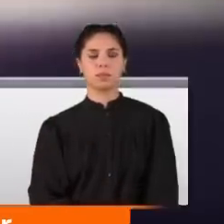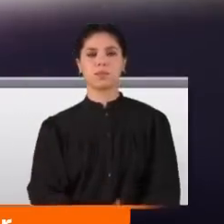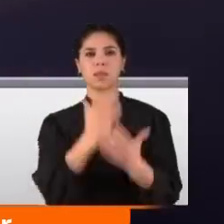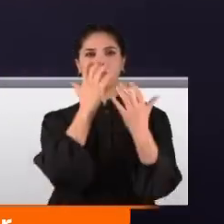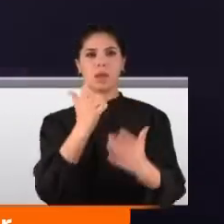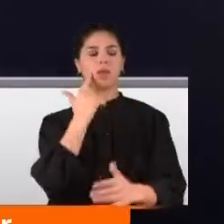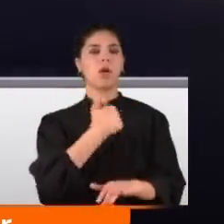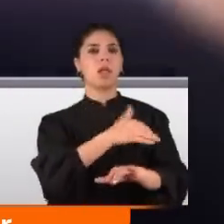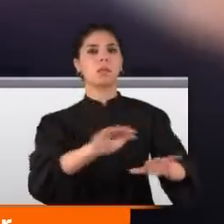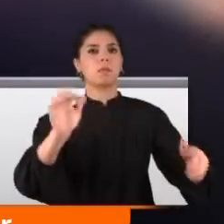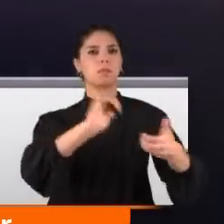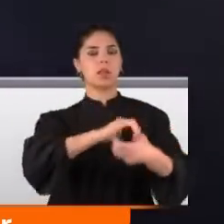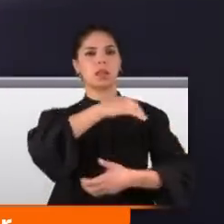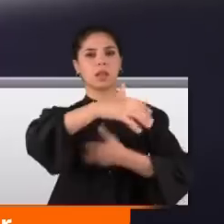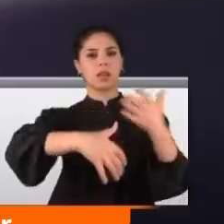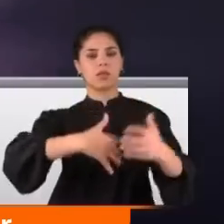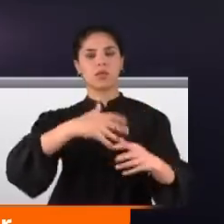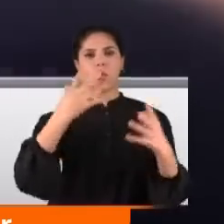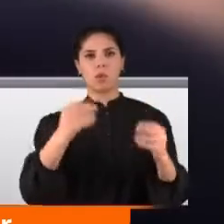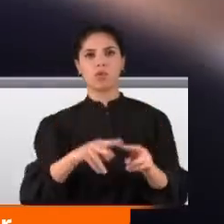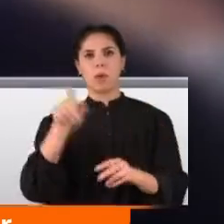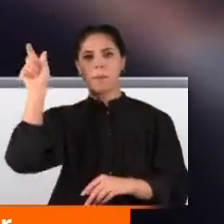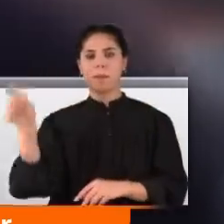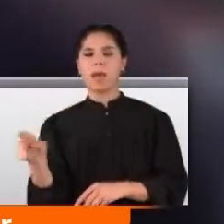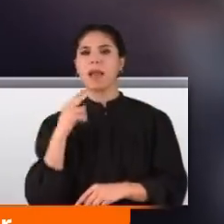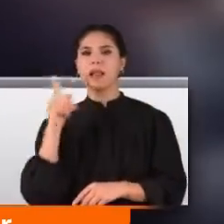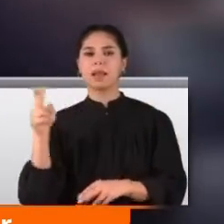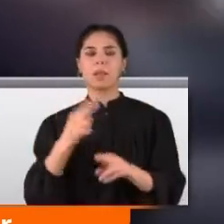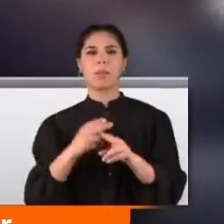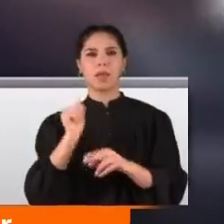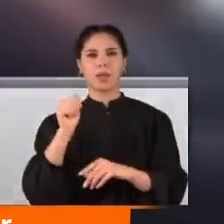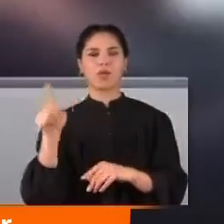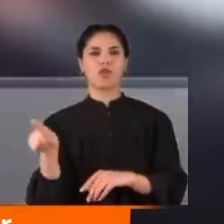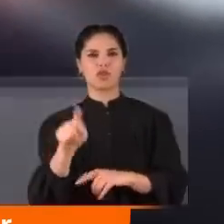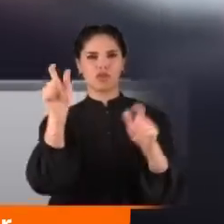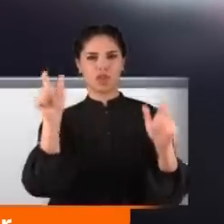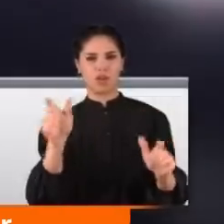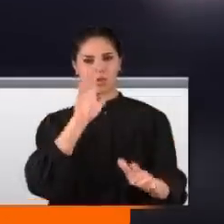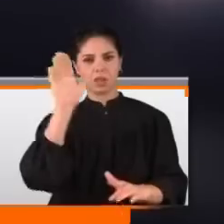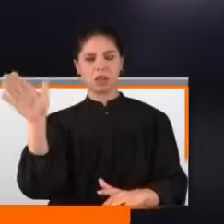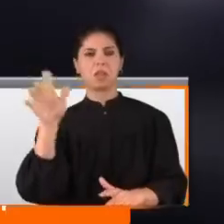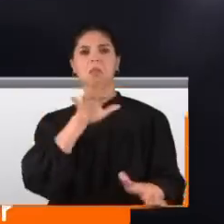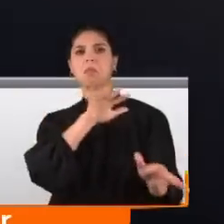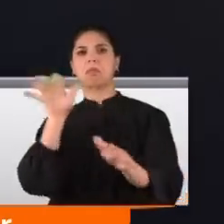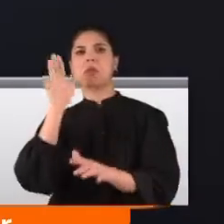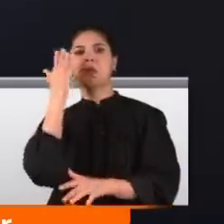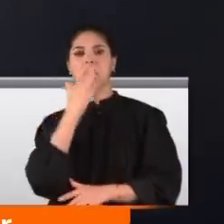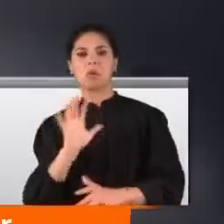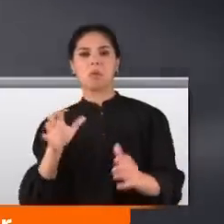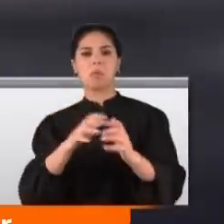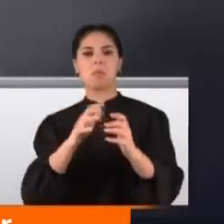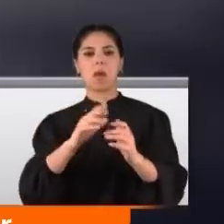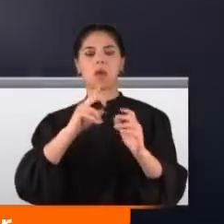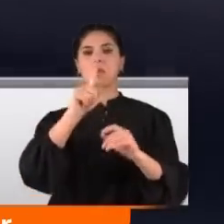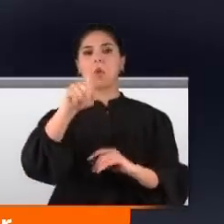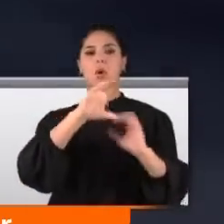Önerisiyle altılı masayı karıştıracak olan Akşener, pazar gününü Şanlıurfa'ya ayırmıştı. Beklediği ilgiyi göremedi. Hatta parti otobüsünden